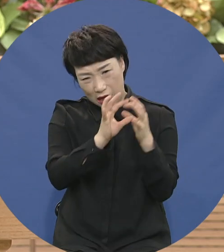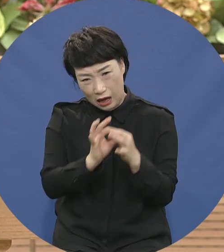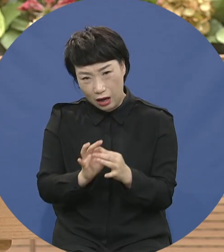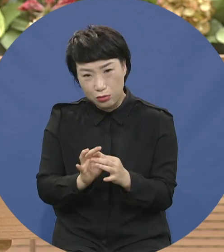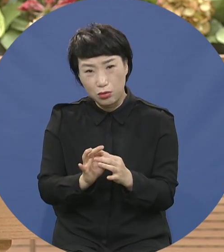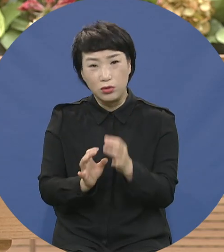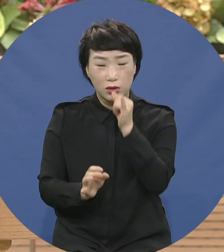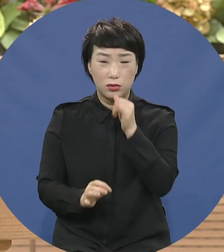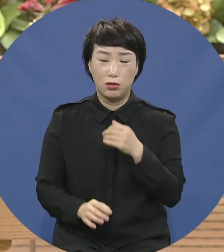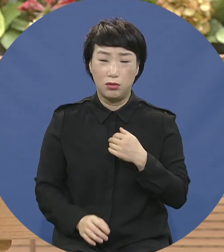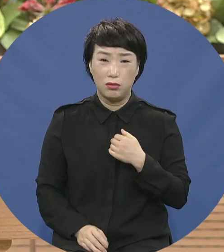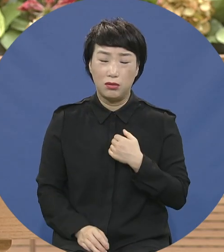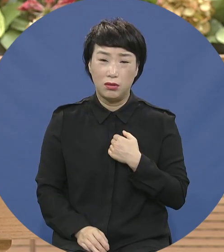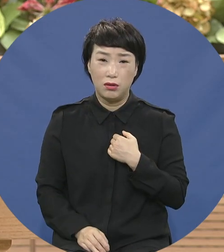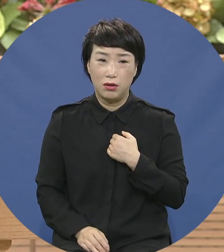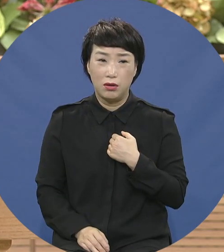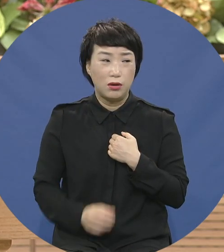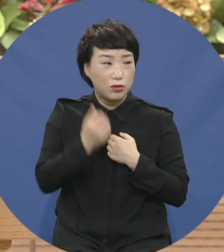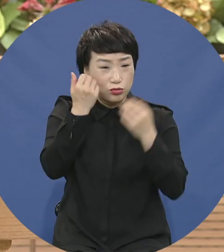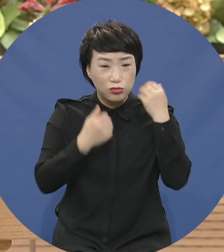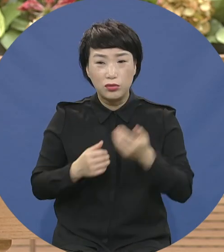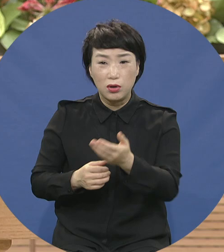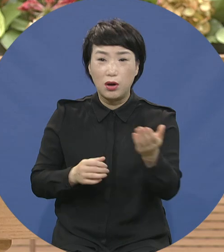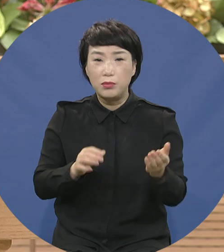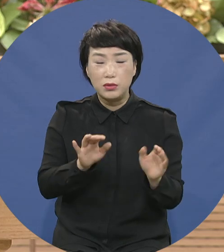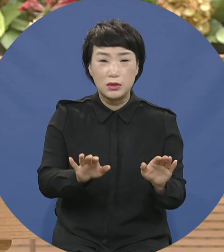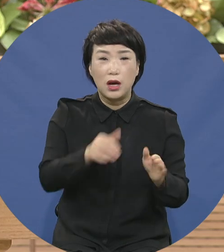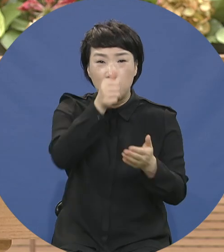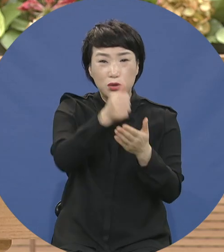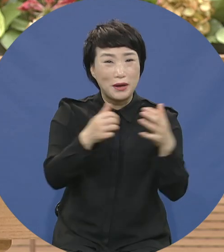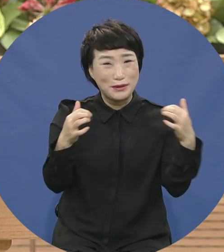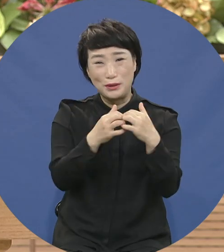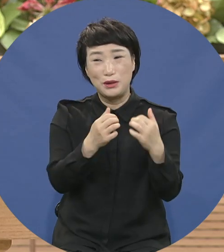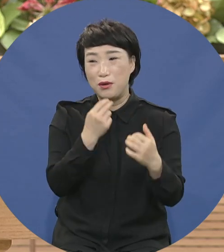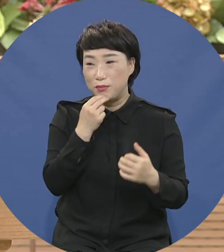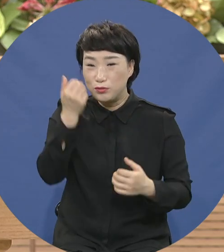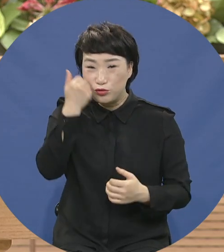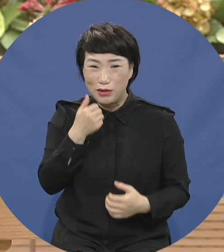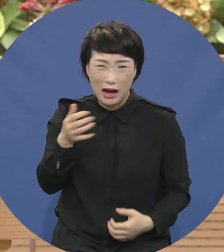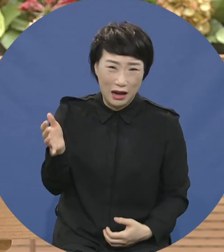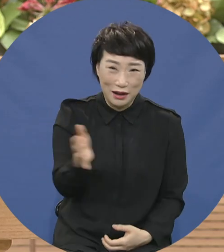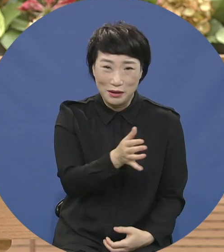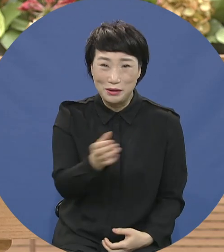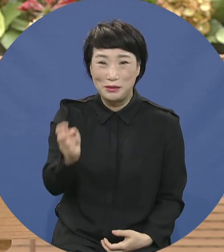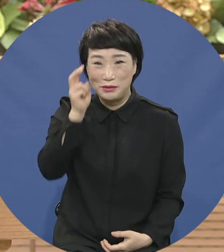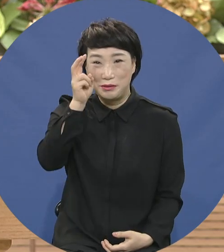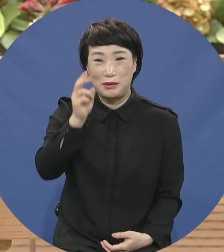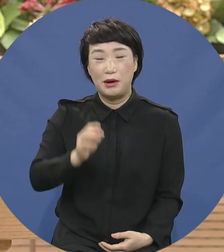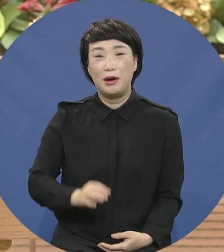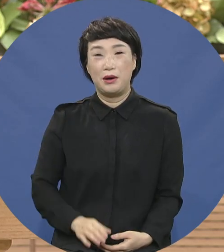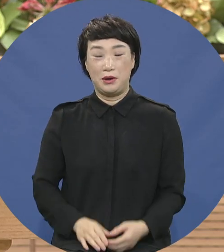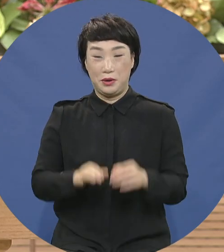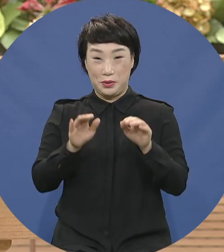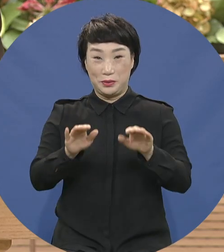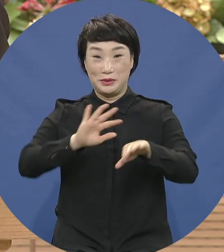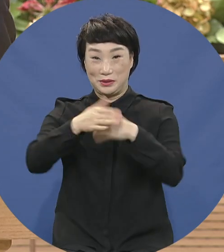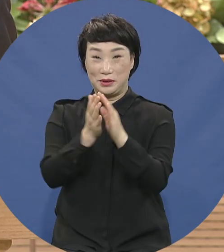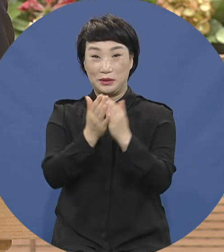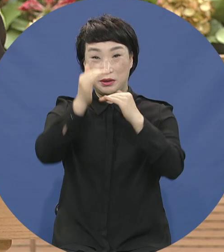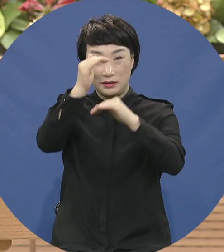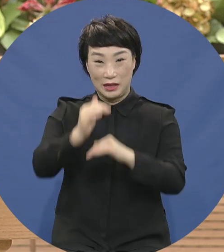않는 사람은 한 사람도 없을 것입니다. 오늘